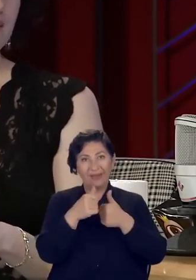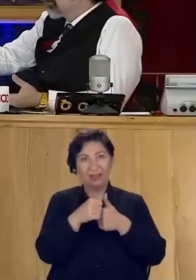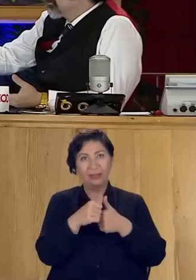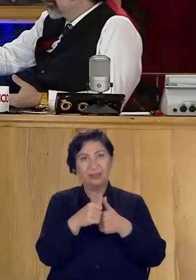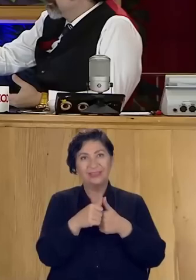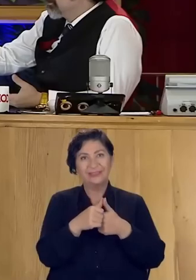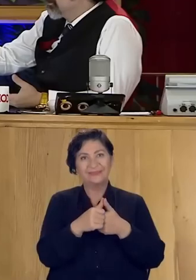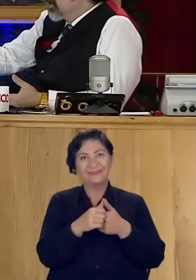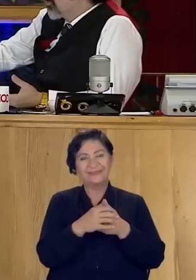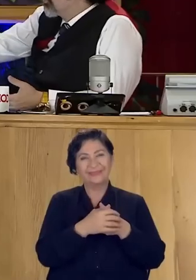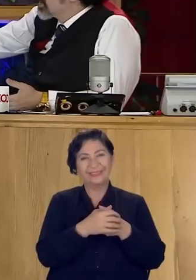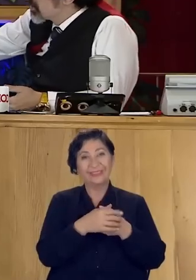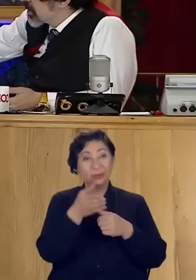zaten.